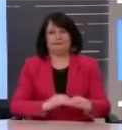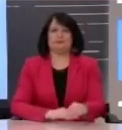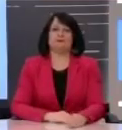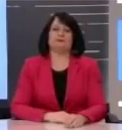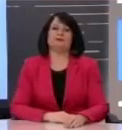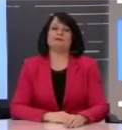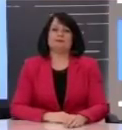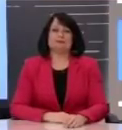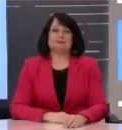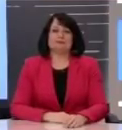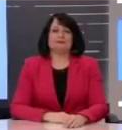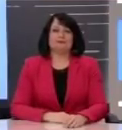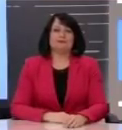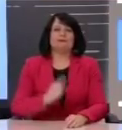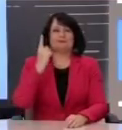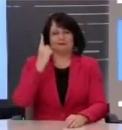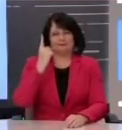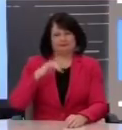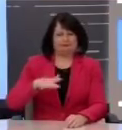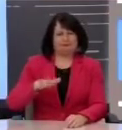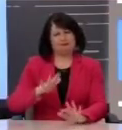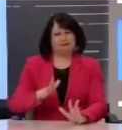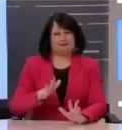Αφήνω μονάχα μία πιθανότητα